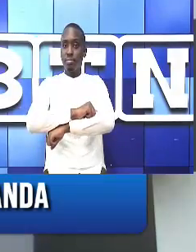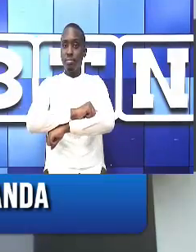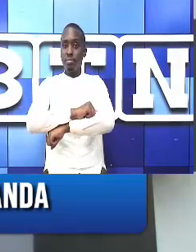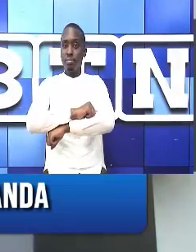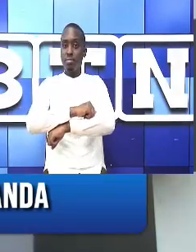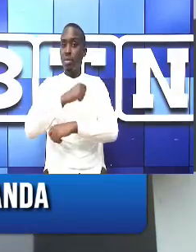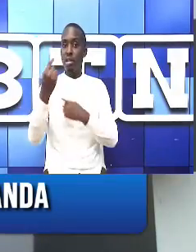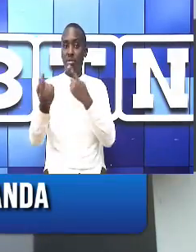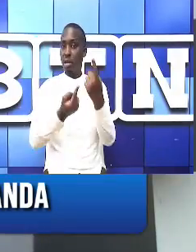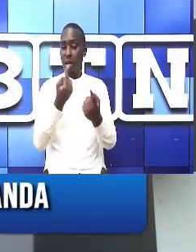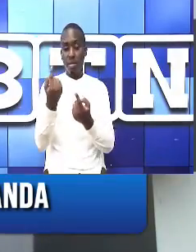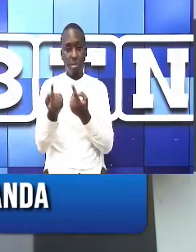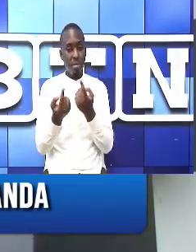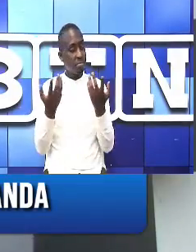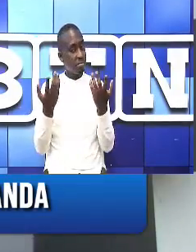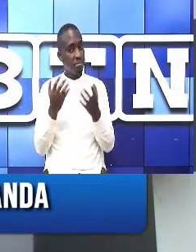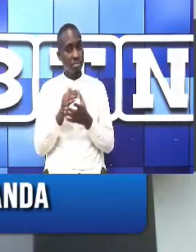rimwe na rimwe